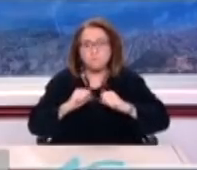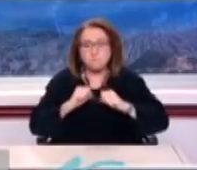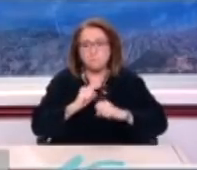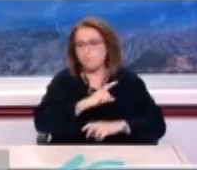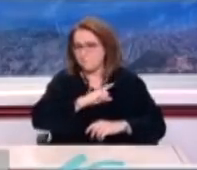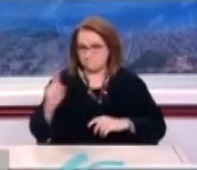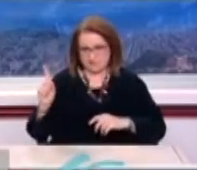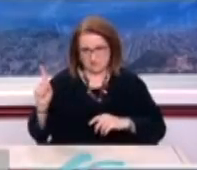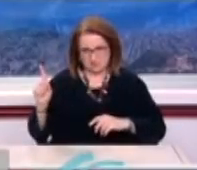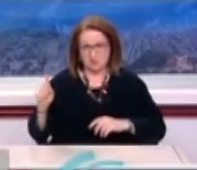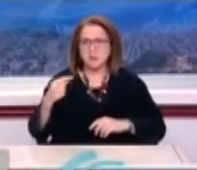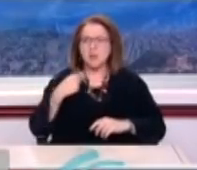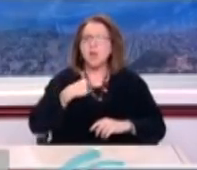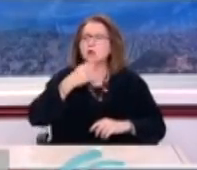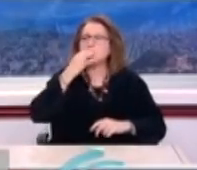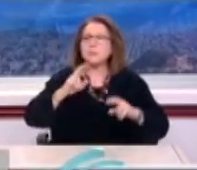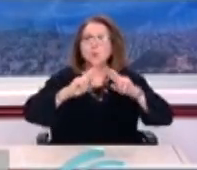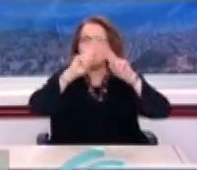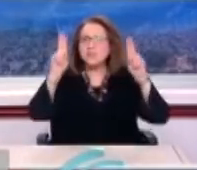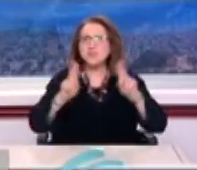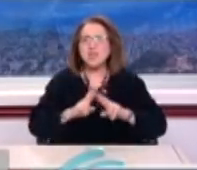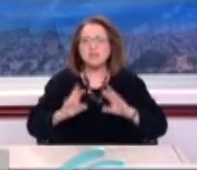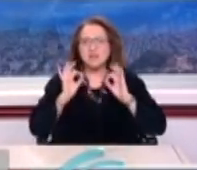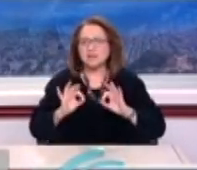Θα αρχίσω με τα διεθνή δεδομένα και θα τελειώσω με τα δικά μας.